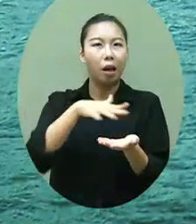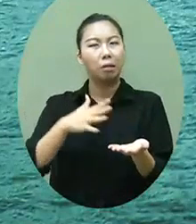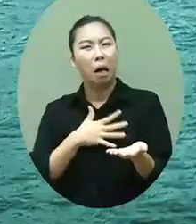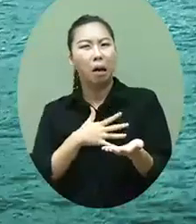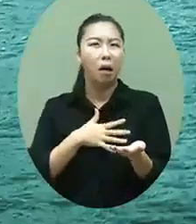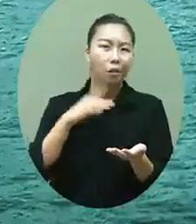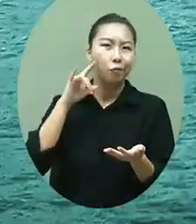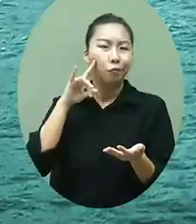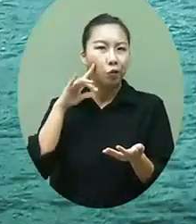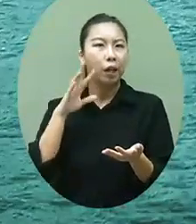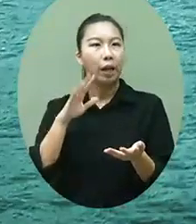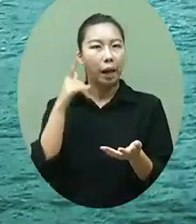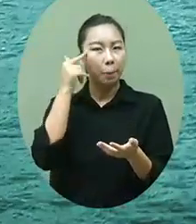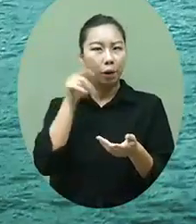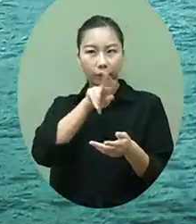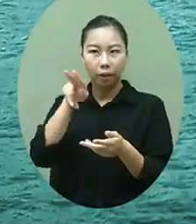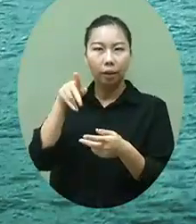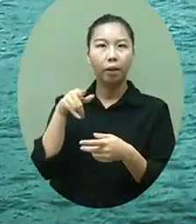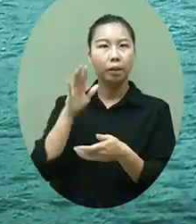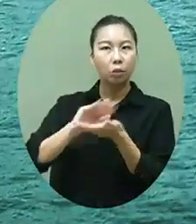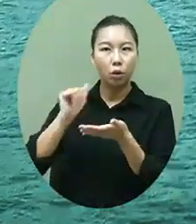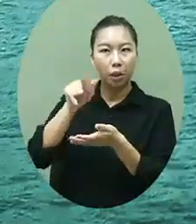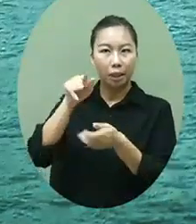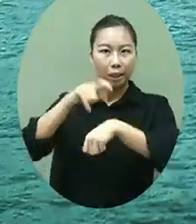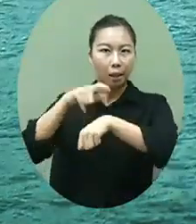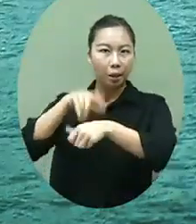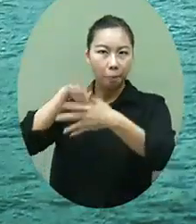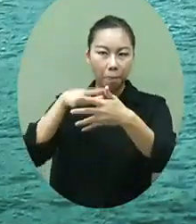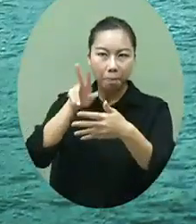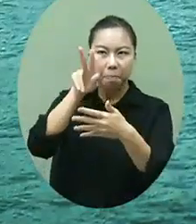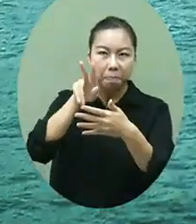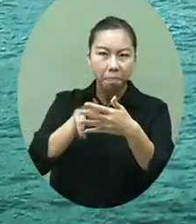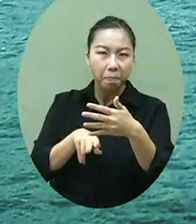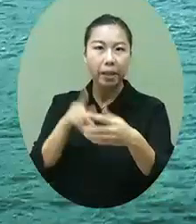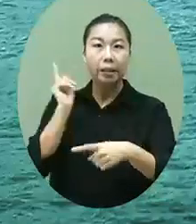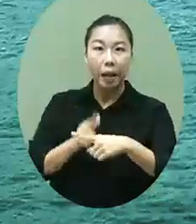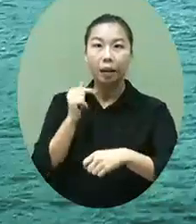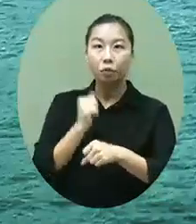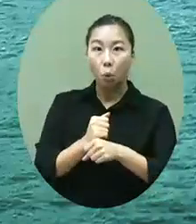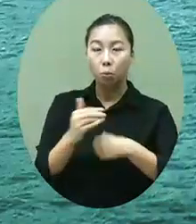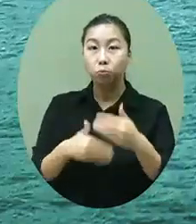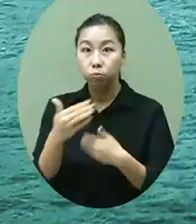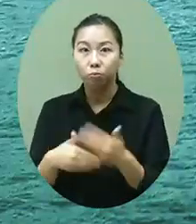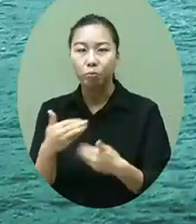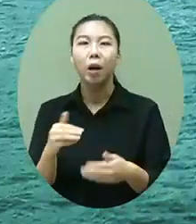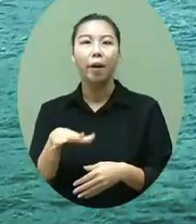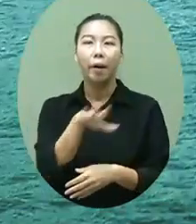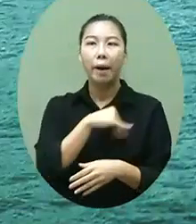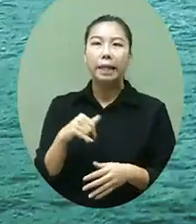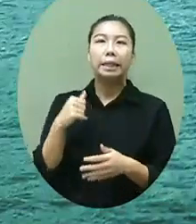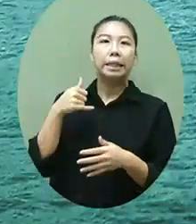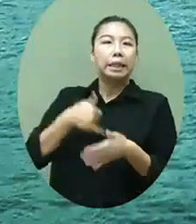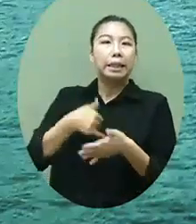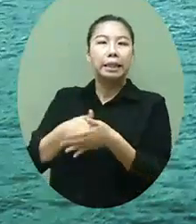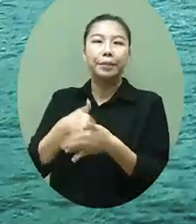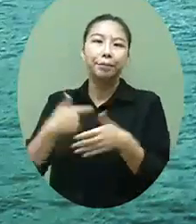憂咧，我都會希望佢哋咧就都睇清楚個時間表。咁應該到真係推行嘅時候咧，大家應該